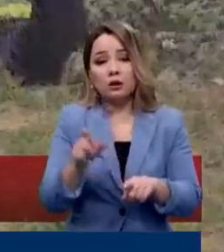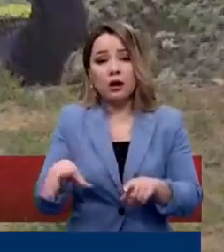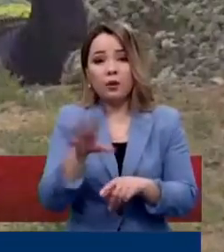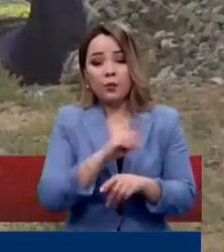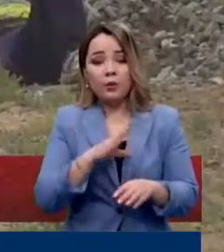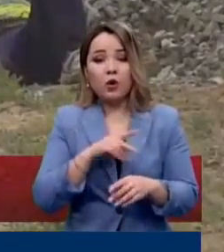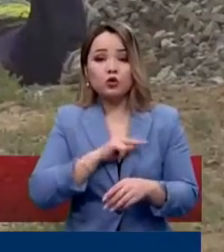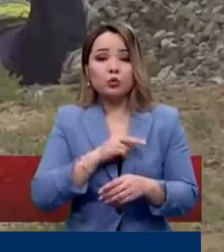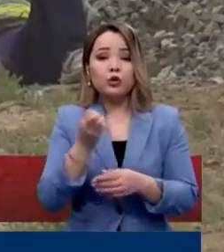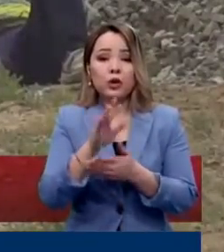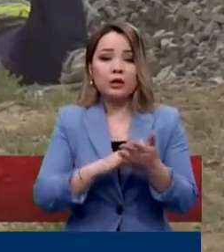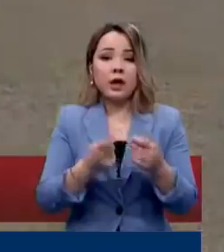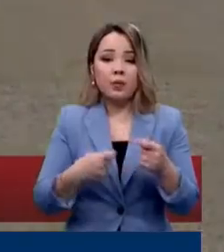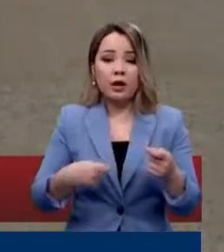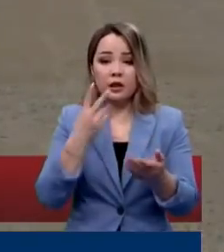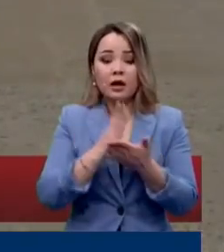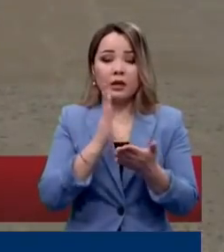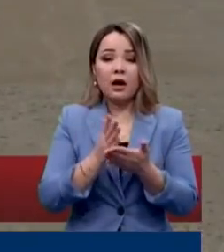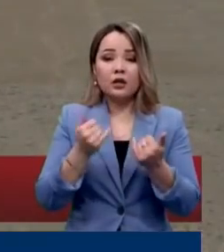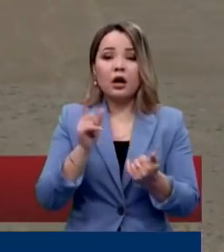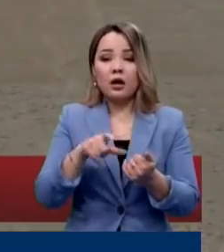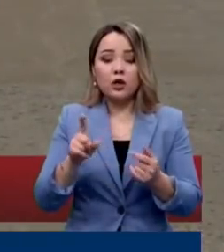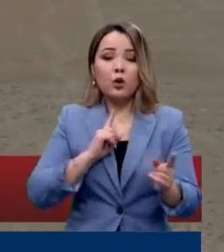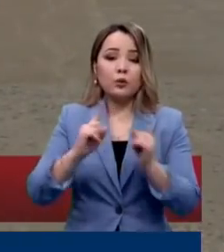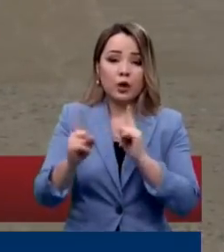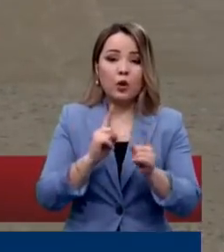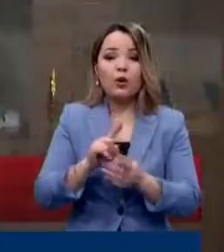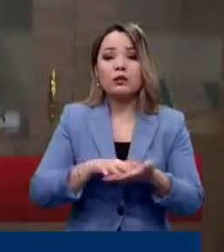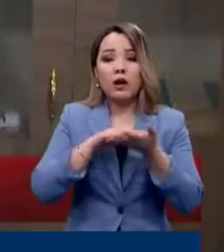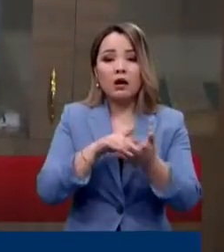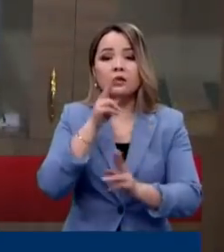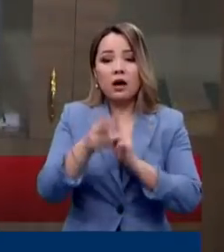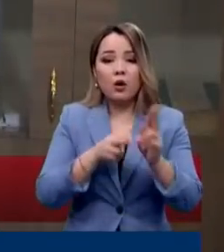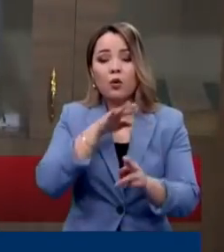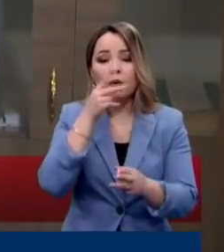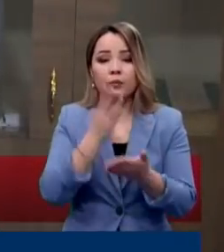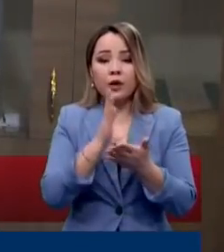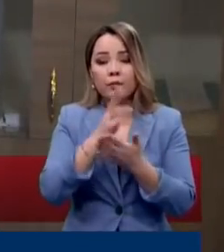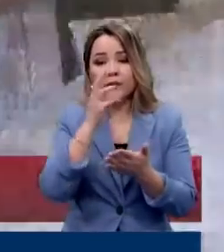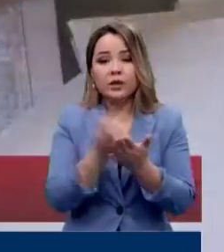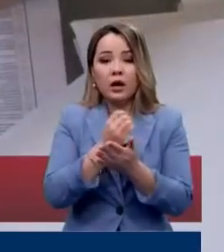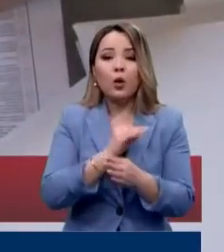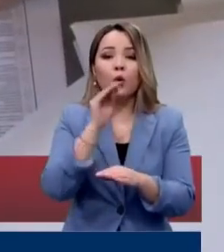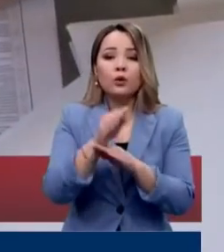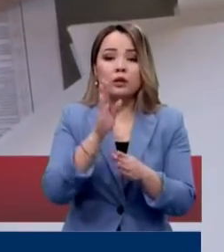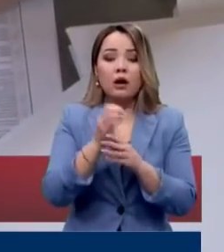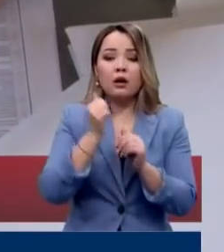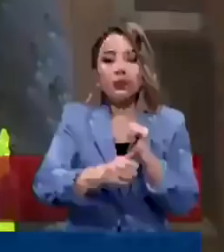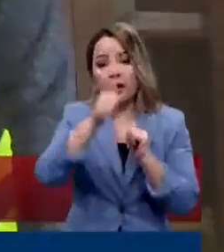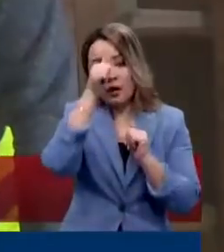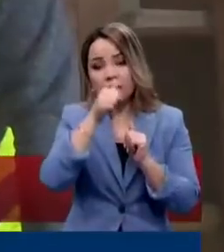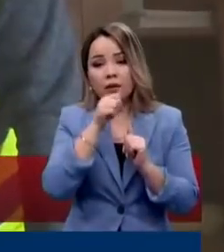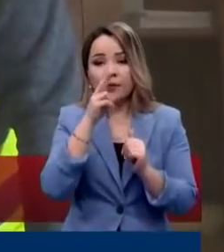баяу жүріп жатқанын жиі айтады. Арлы-берлі жүрген жолаушылардың шағымы да өте көп. Енді жұмысшылардың жалақысы қосылды. Айлап айлық